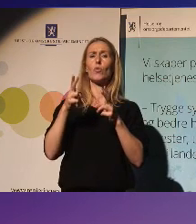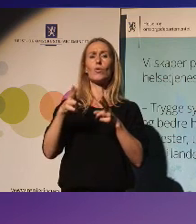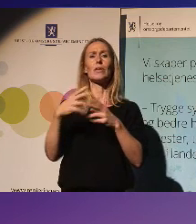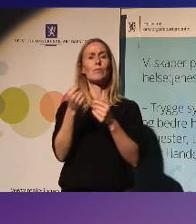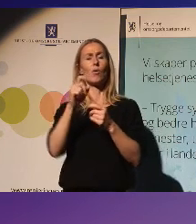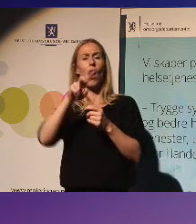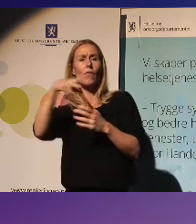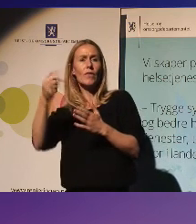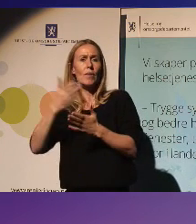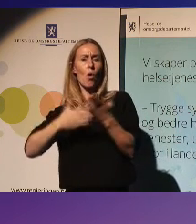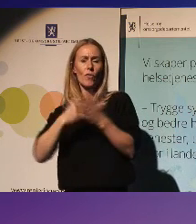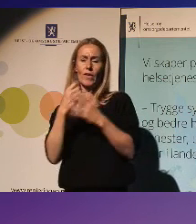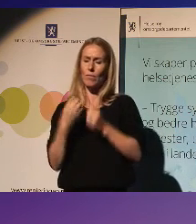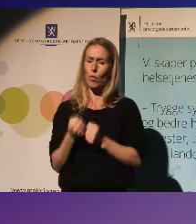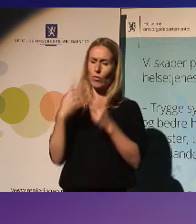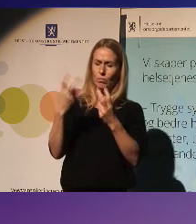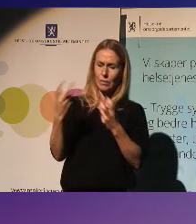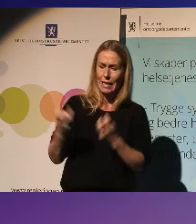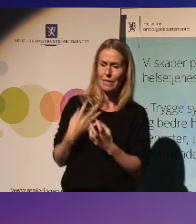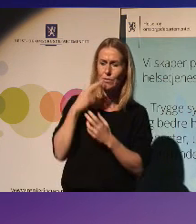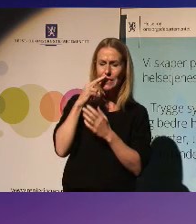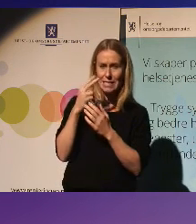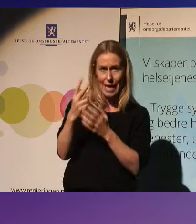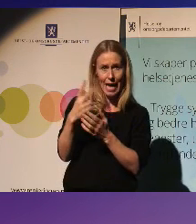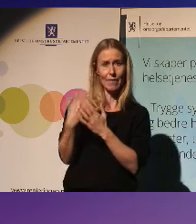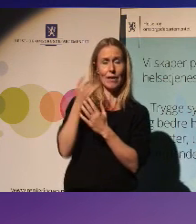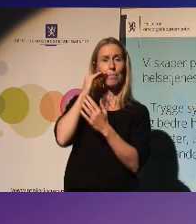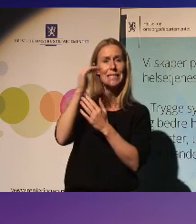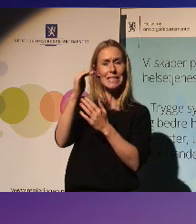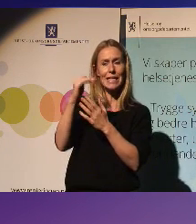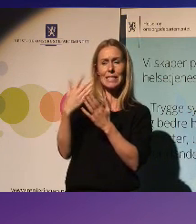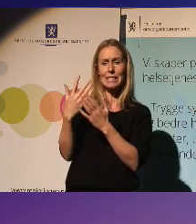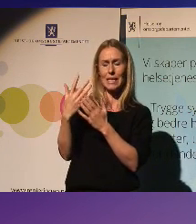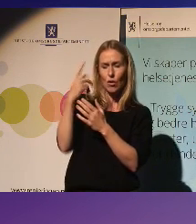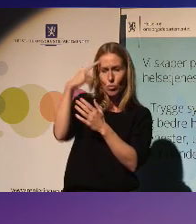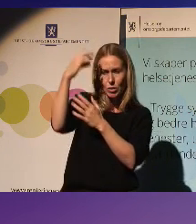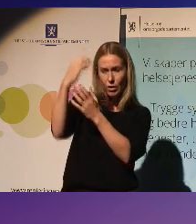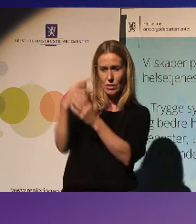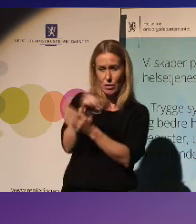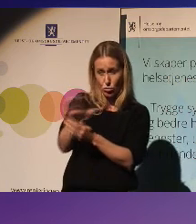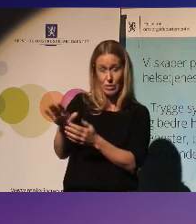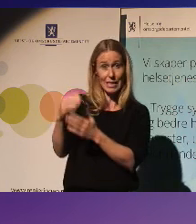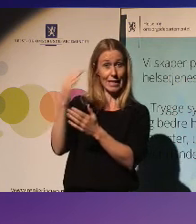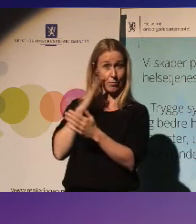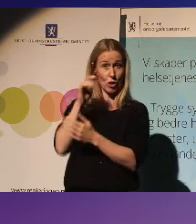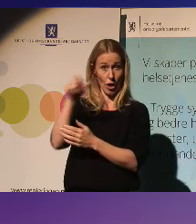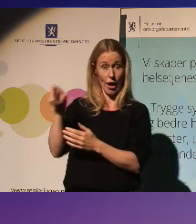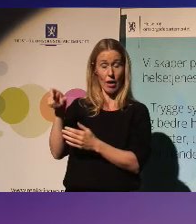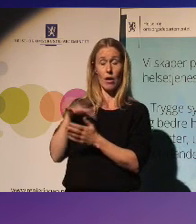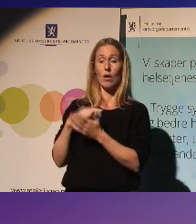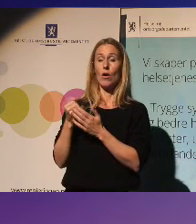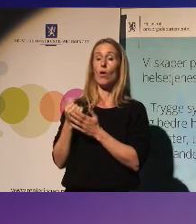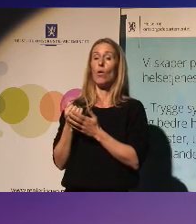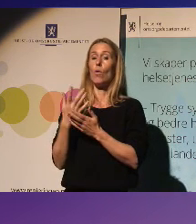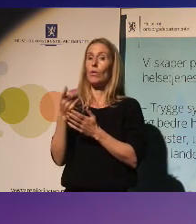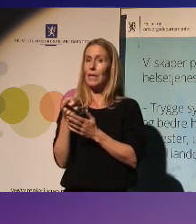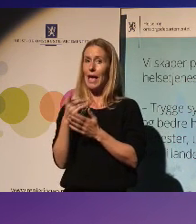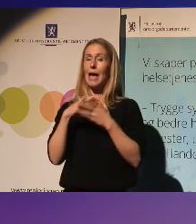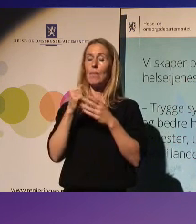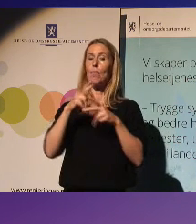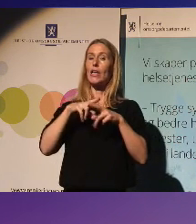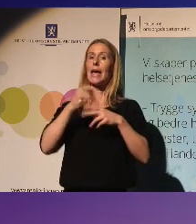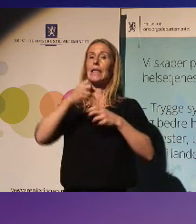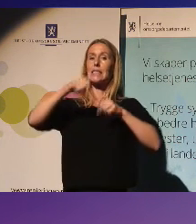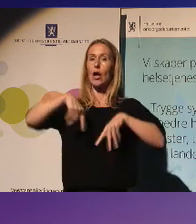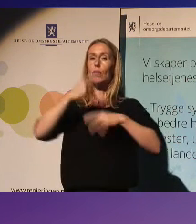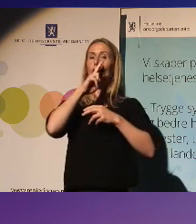etter mestringsevnen I innbyggerne, så vil vi klare å redusere hjelpebehovet. Og det markerte starten på en ny tenkning